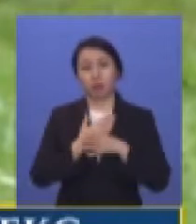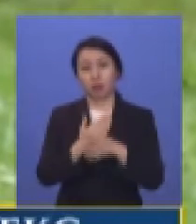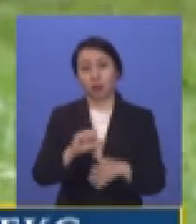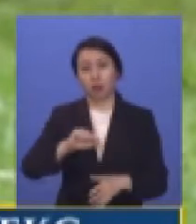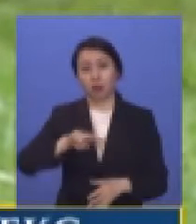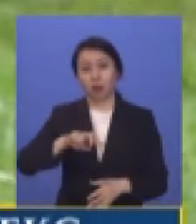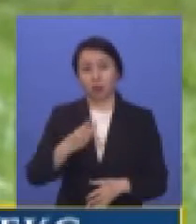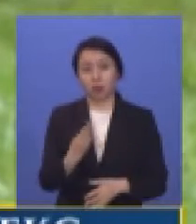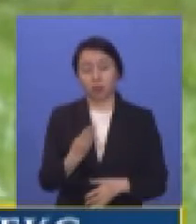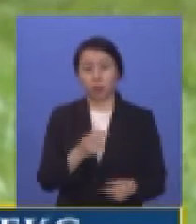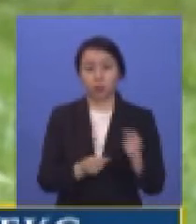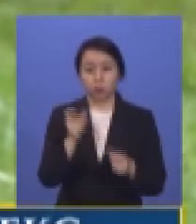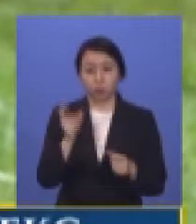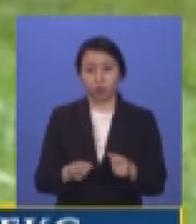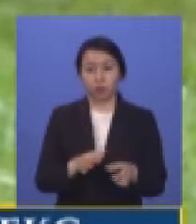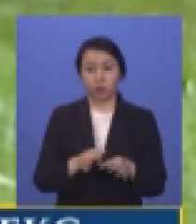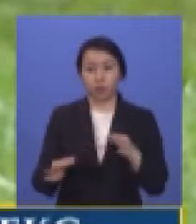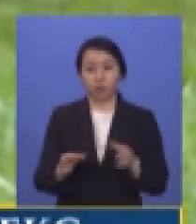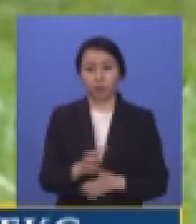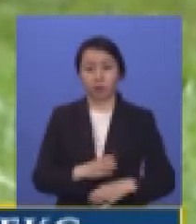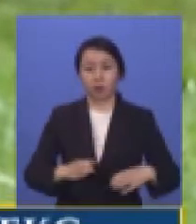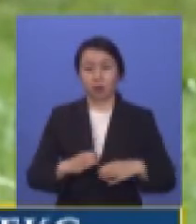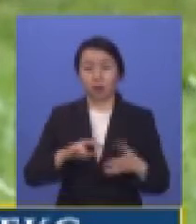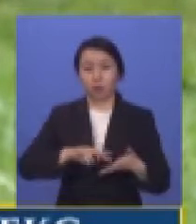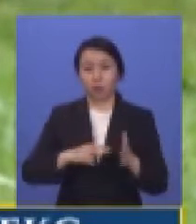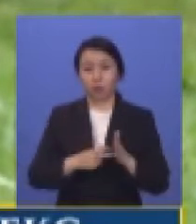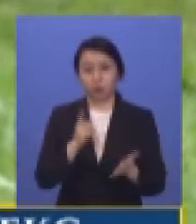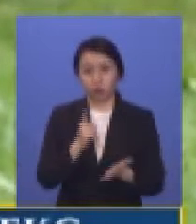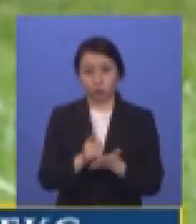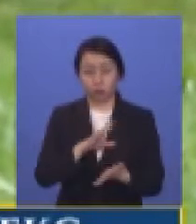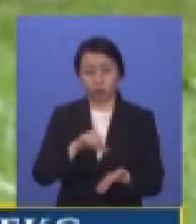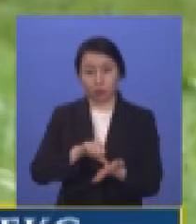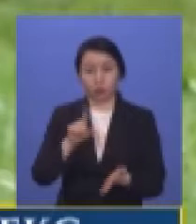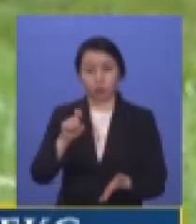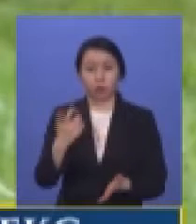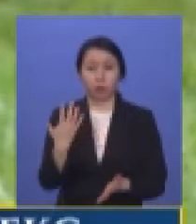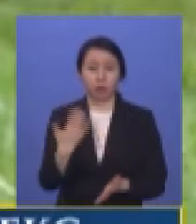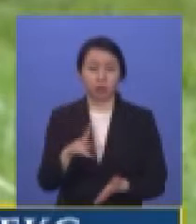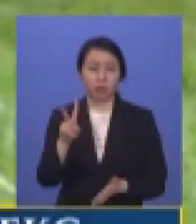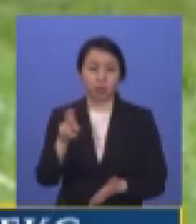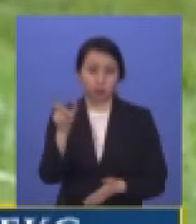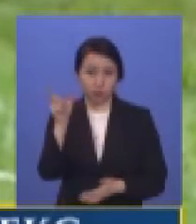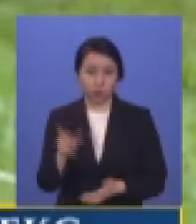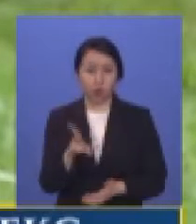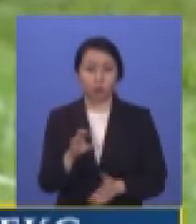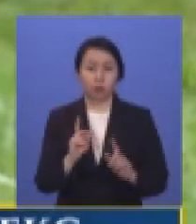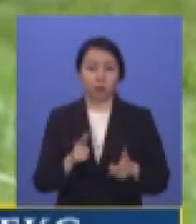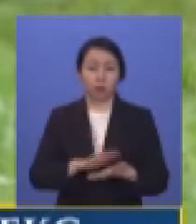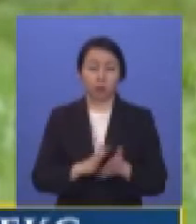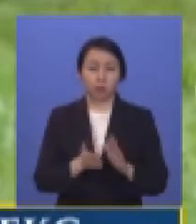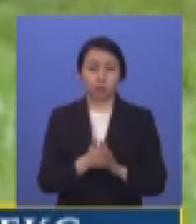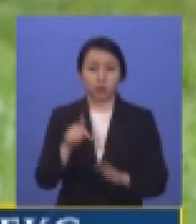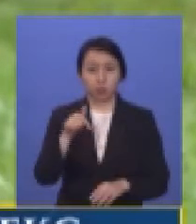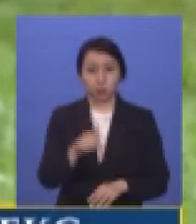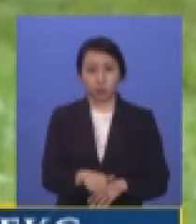алаш, а также с руководителями филиалов партии. По плану должно было участвовать 150-200 человек. Однако, согласно данным,